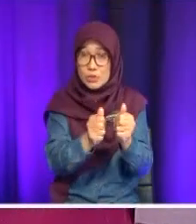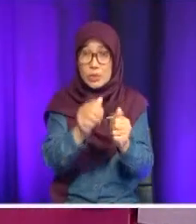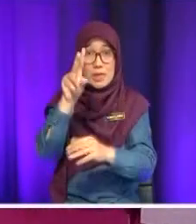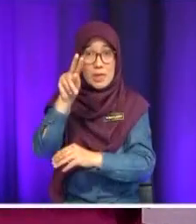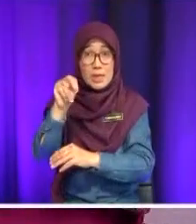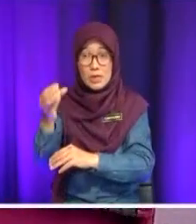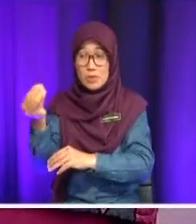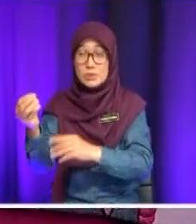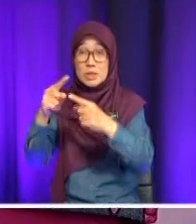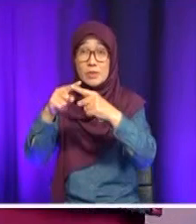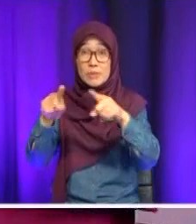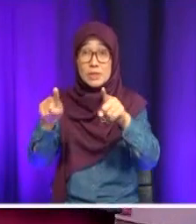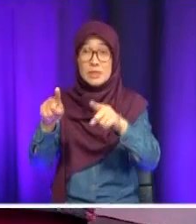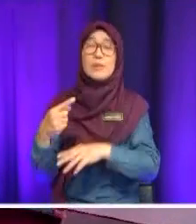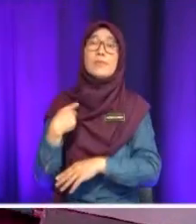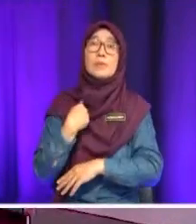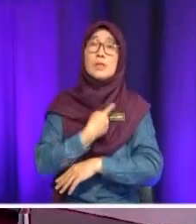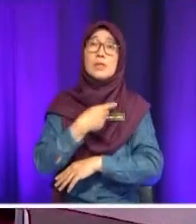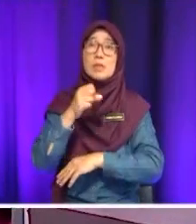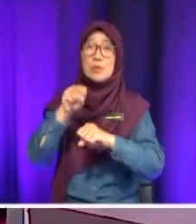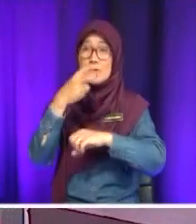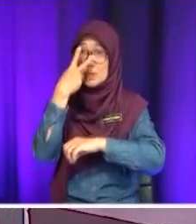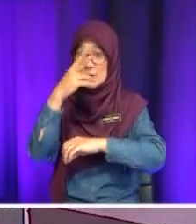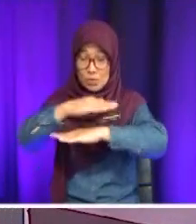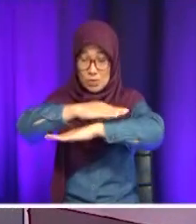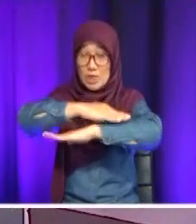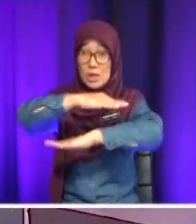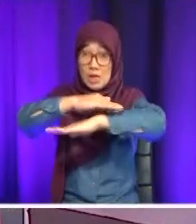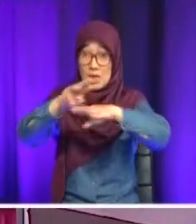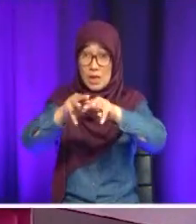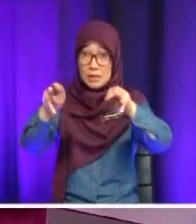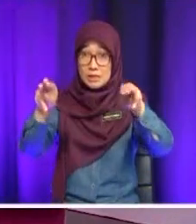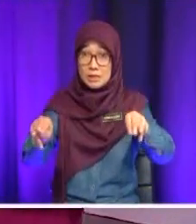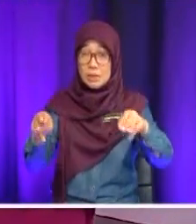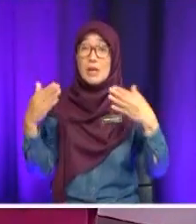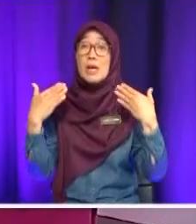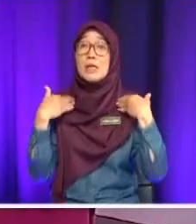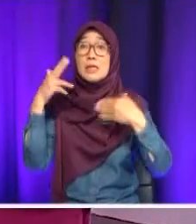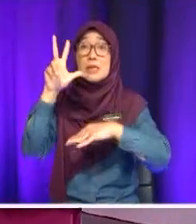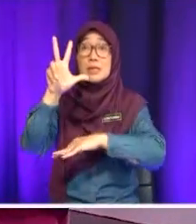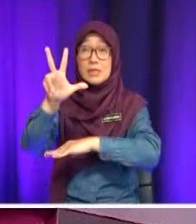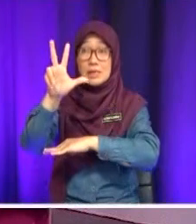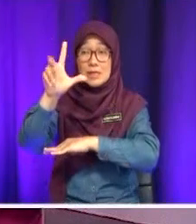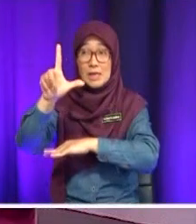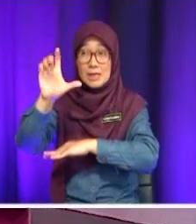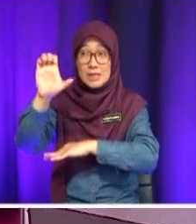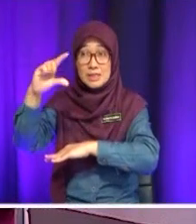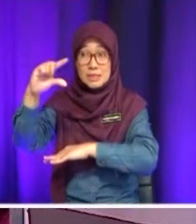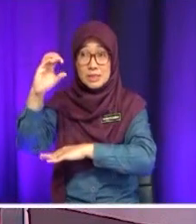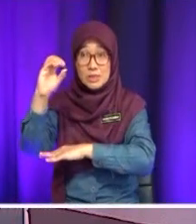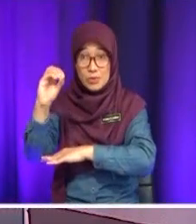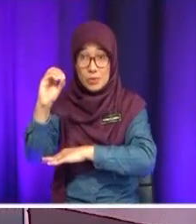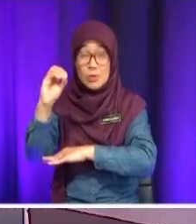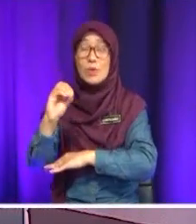kita dapat lihat ada tiga objek yaitu 3 butir Lego yang berwarna-warni dengan tiga